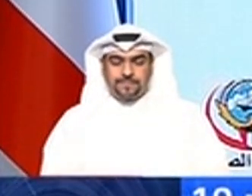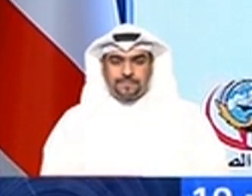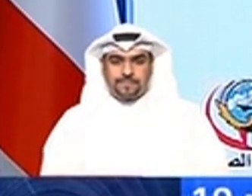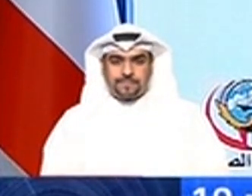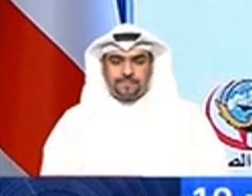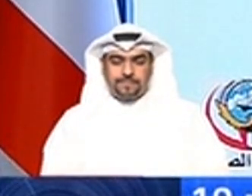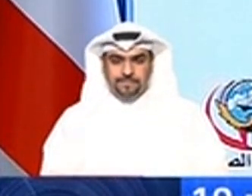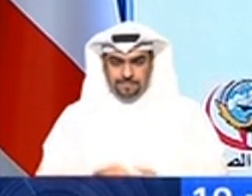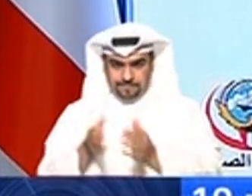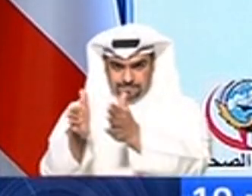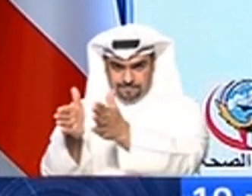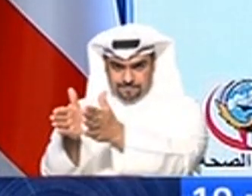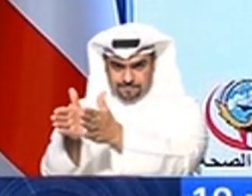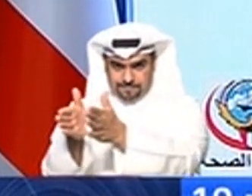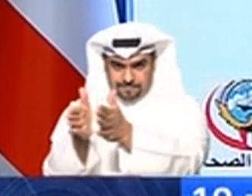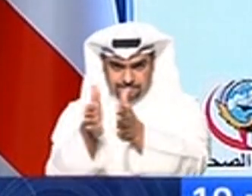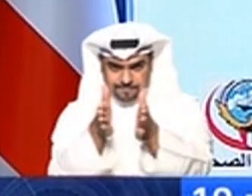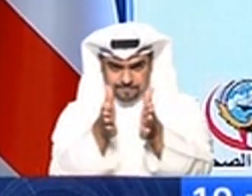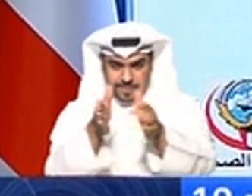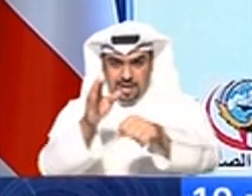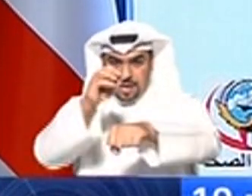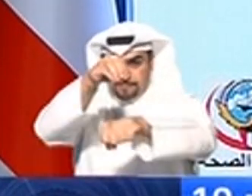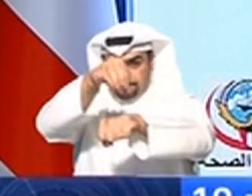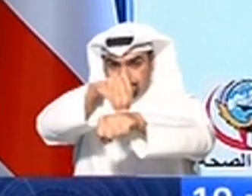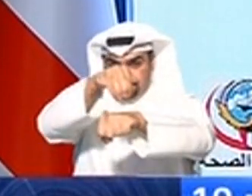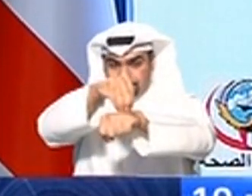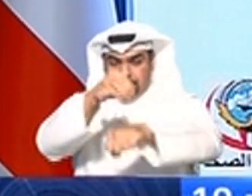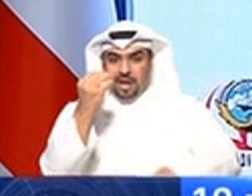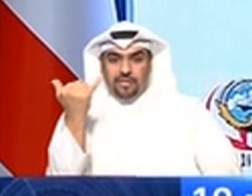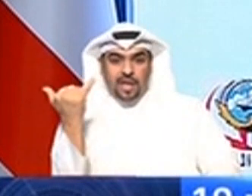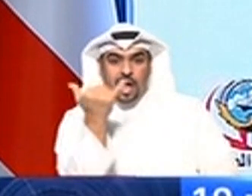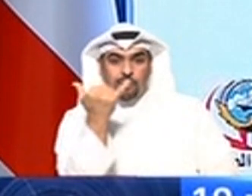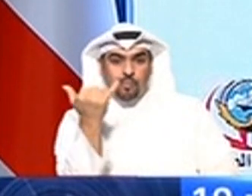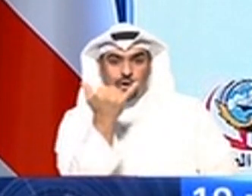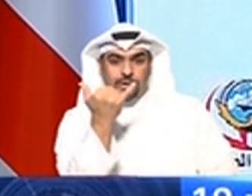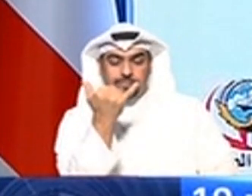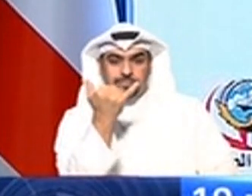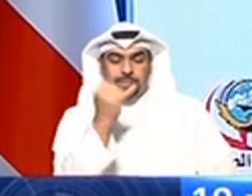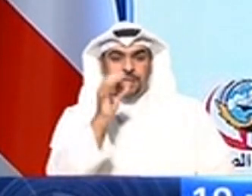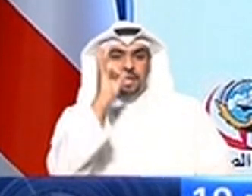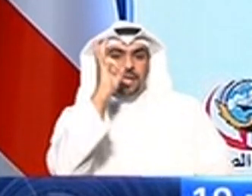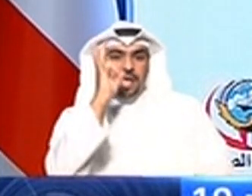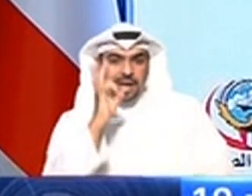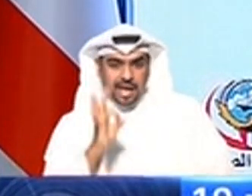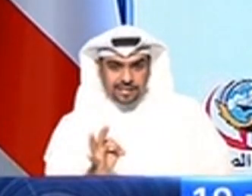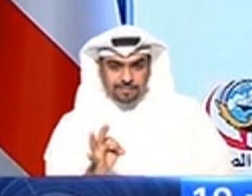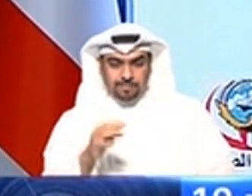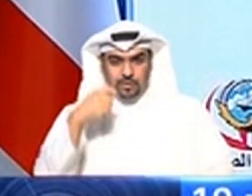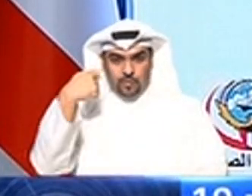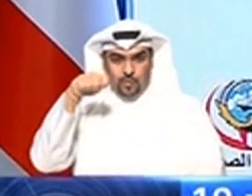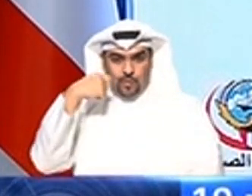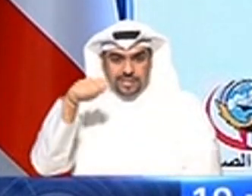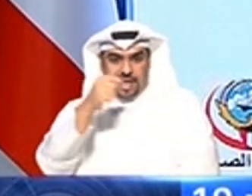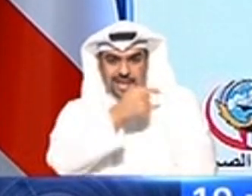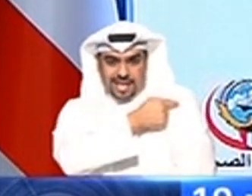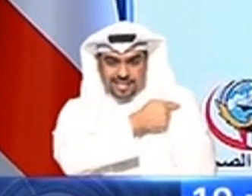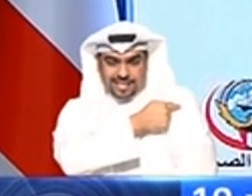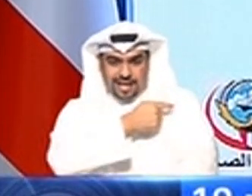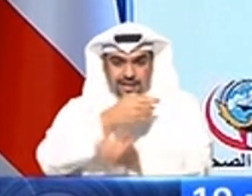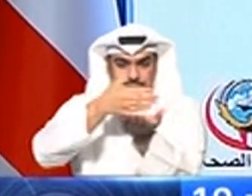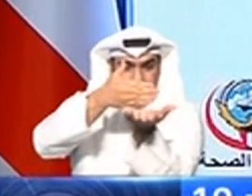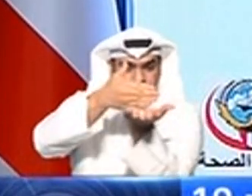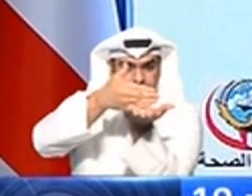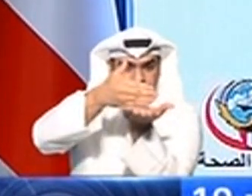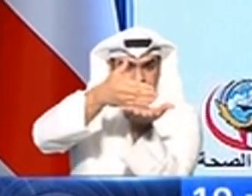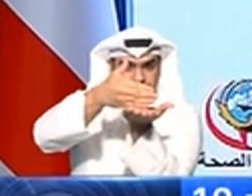من المهم جدا التنويه على ضرورة المداومة على الأخذ بالإجراءات الوقائية الأخرى